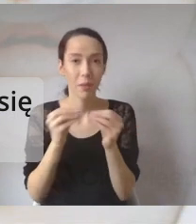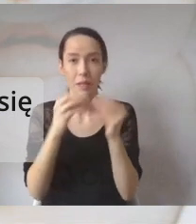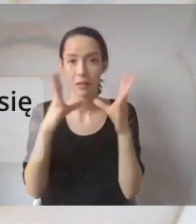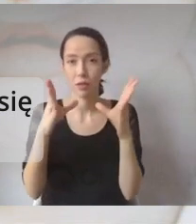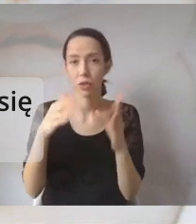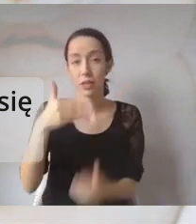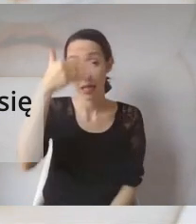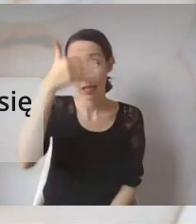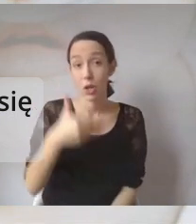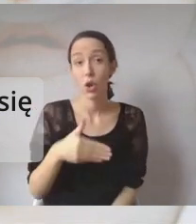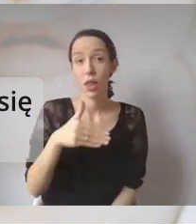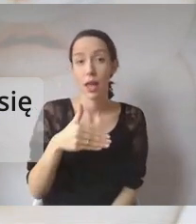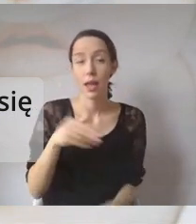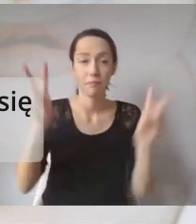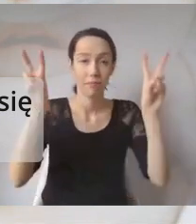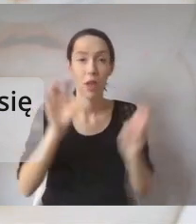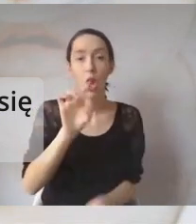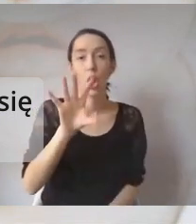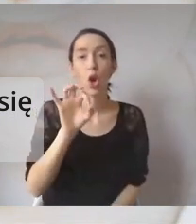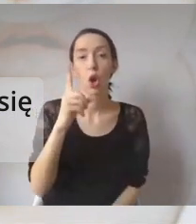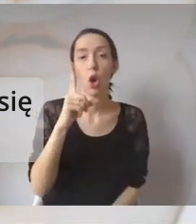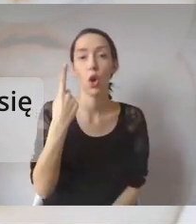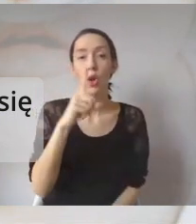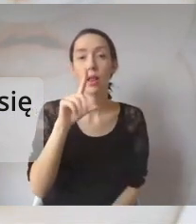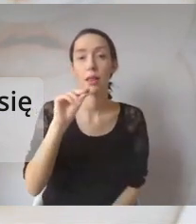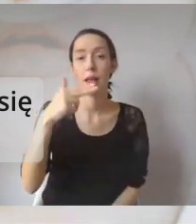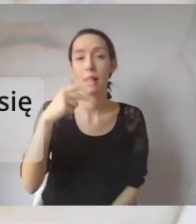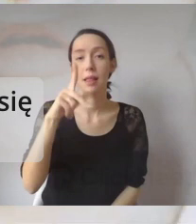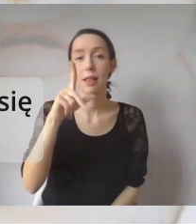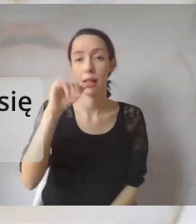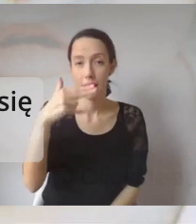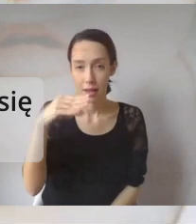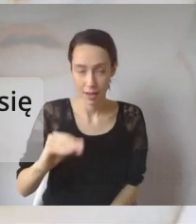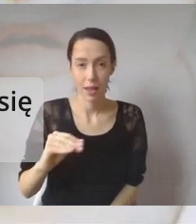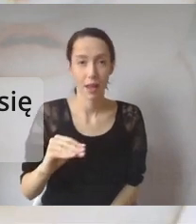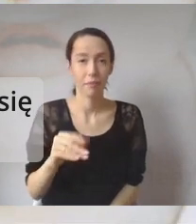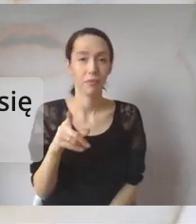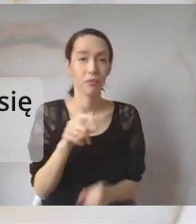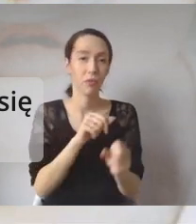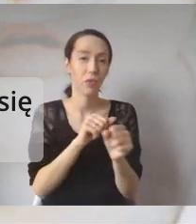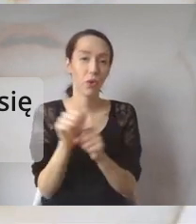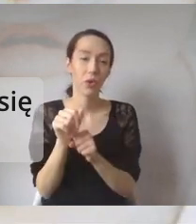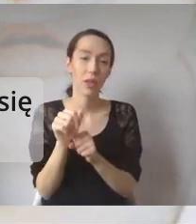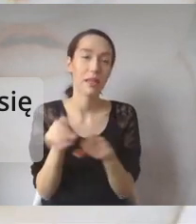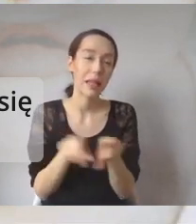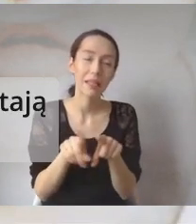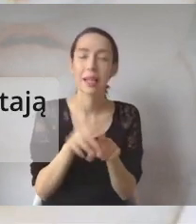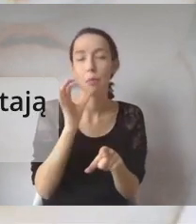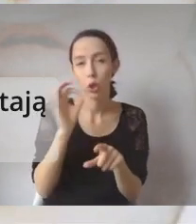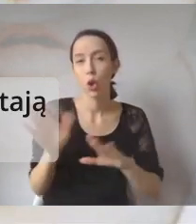takim polskim po prostu miejscem, w którym może się też spotkać kandydat z rekruterem. Także